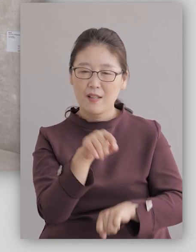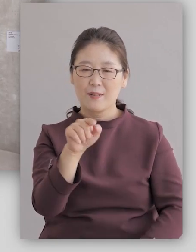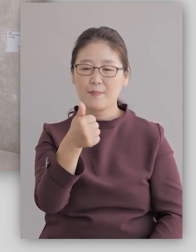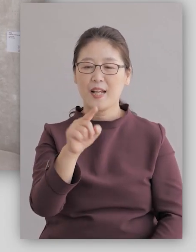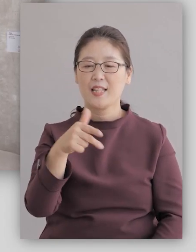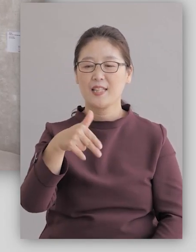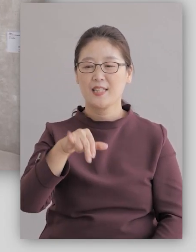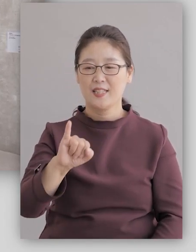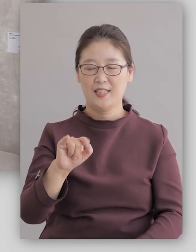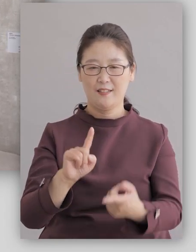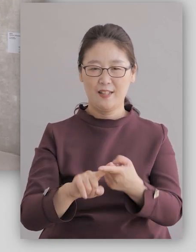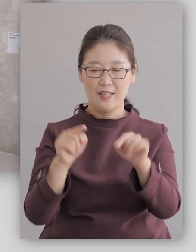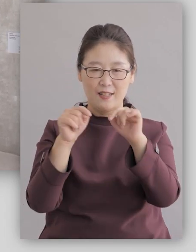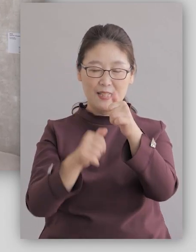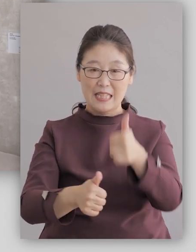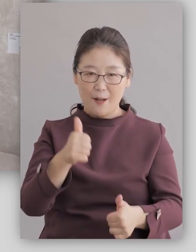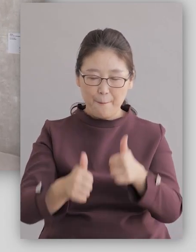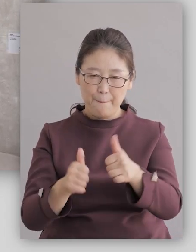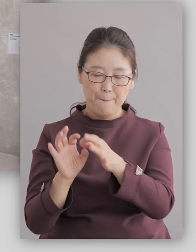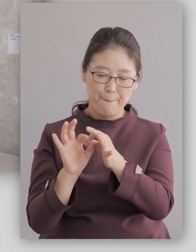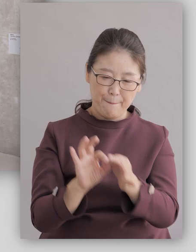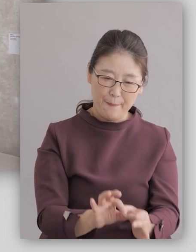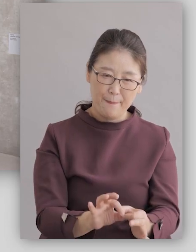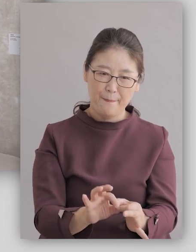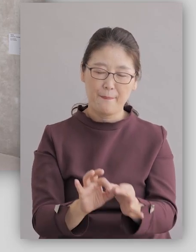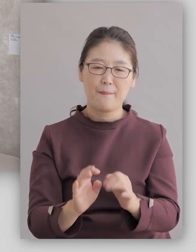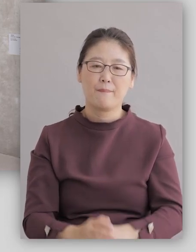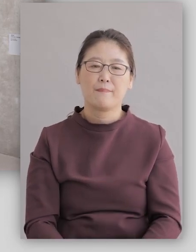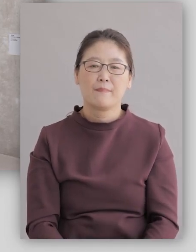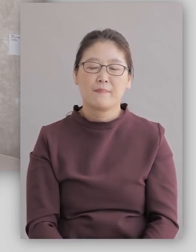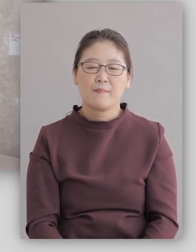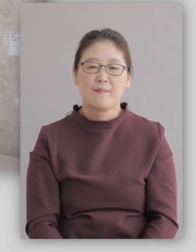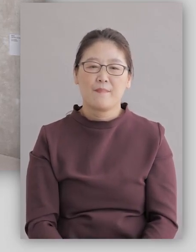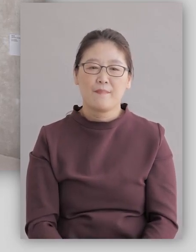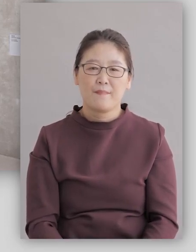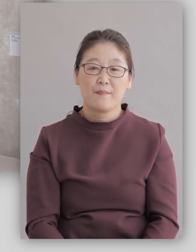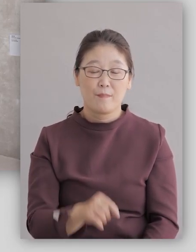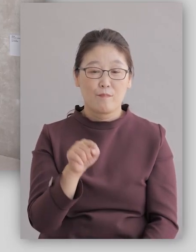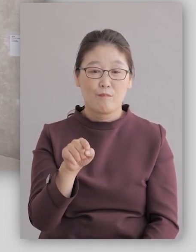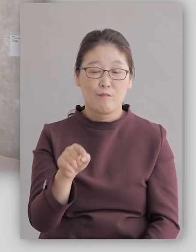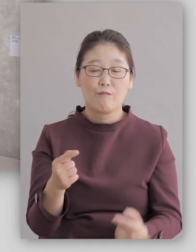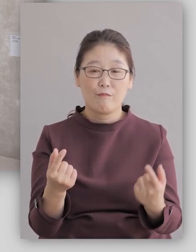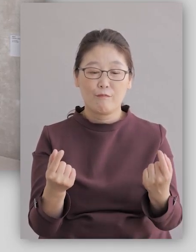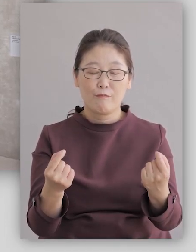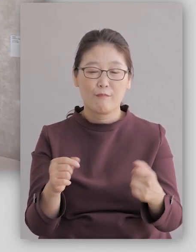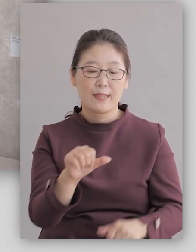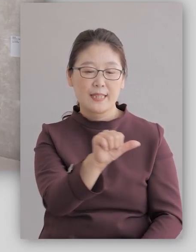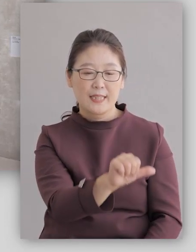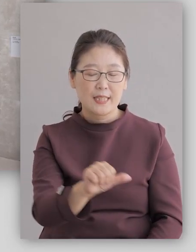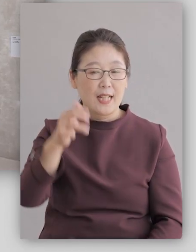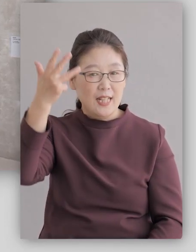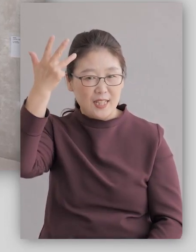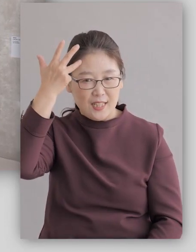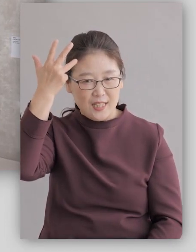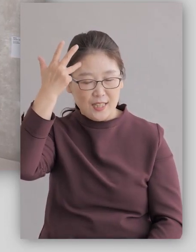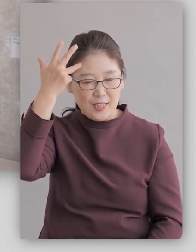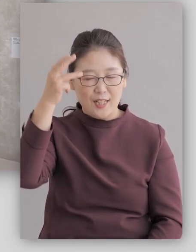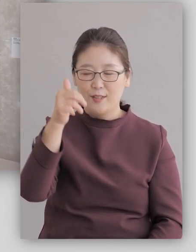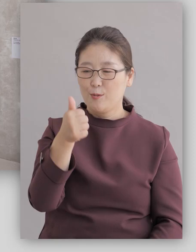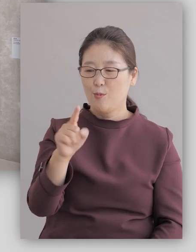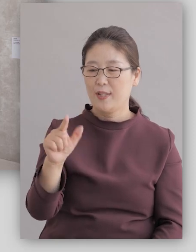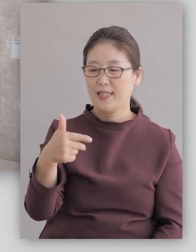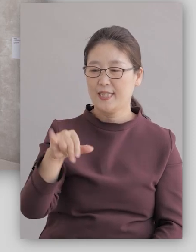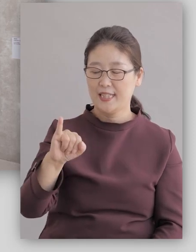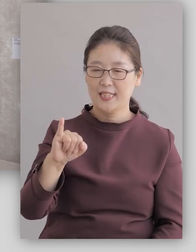대한 실험도 같이 하게 됩니다. 이처럼 그 아시아 철학과 한지에